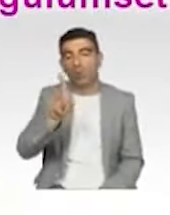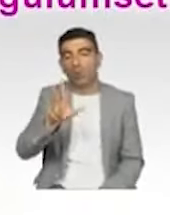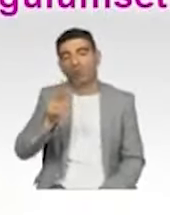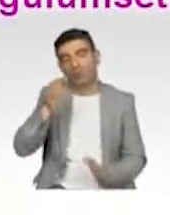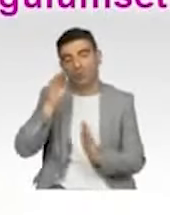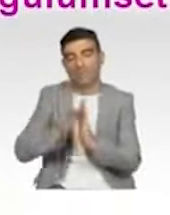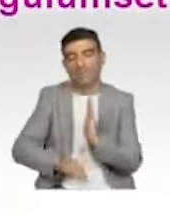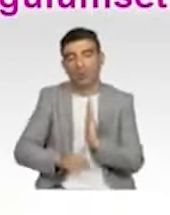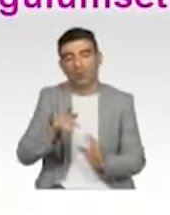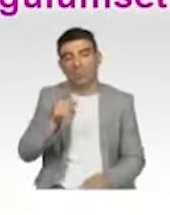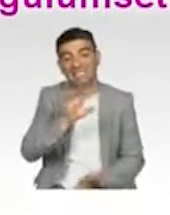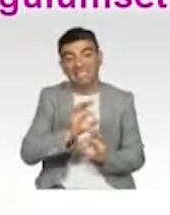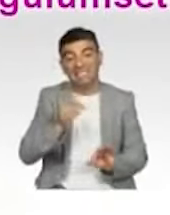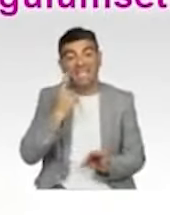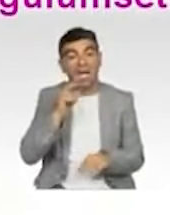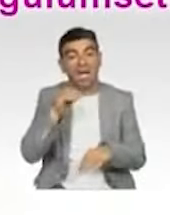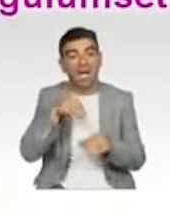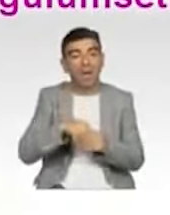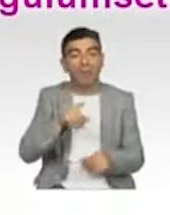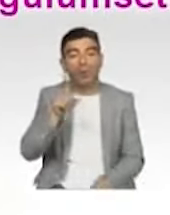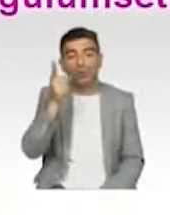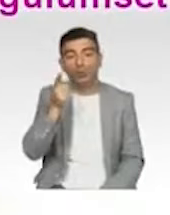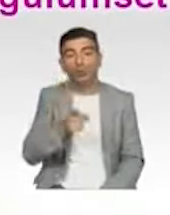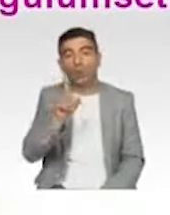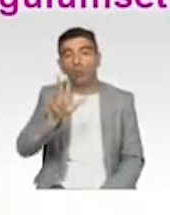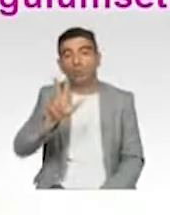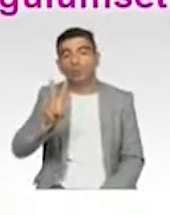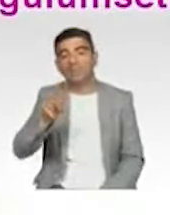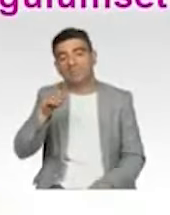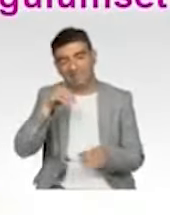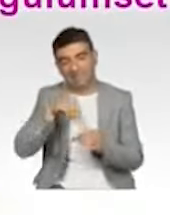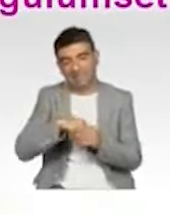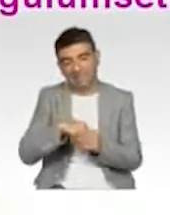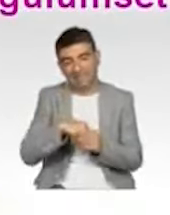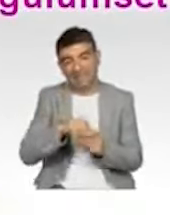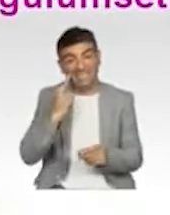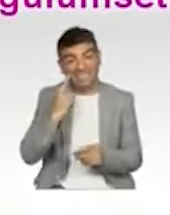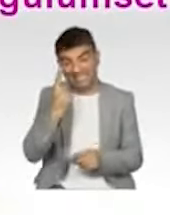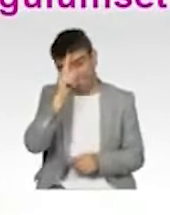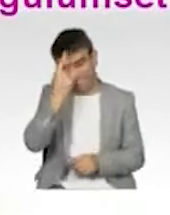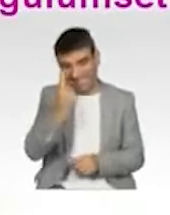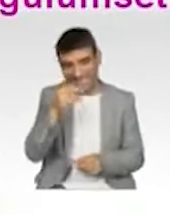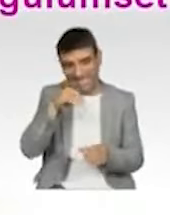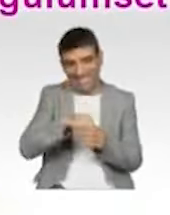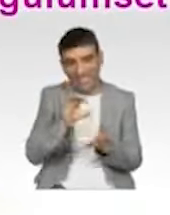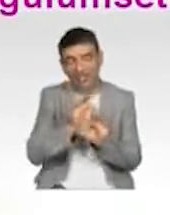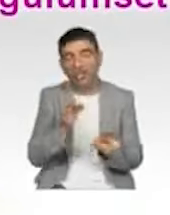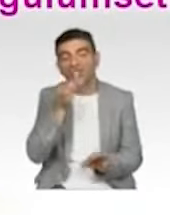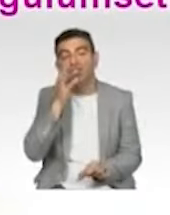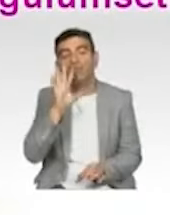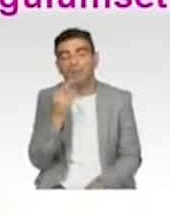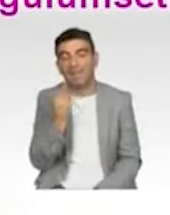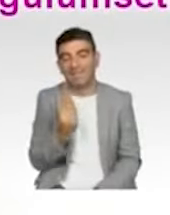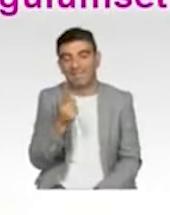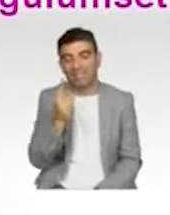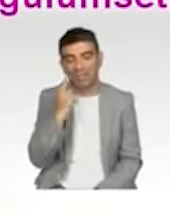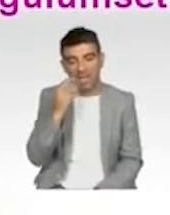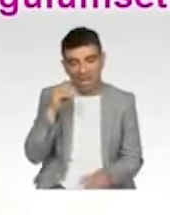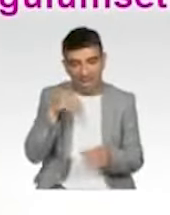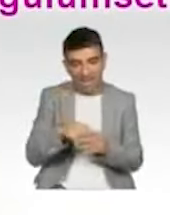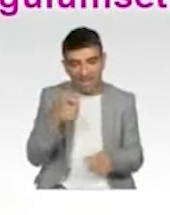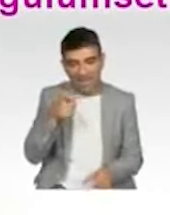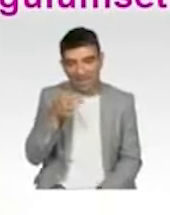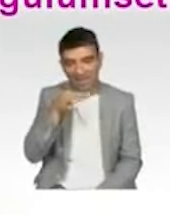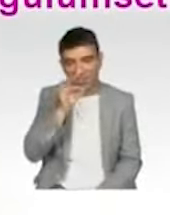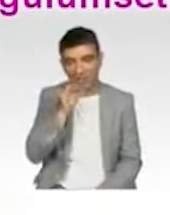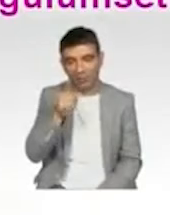atmamak da %32 azaltıyor. Yani tek şeker atmak, hiç atmamaktan, pardon, tek şeker atmak hiç içmemekten daha iyidir. Güzel. Şekeri atın, kahveleri için.